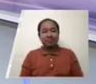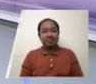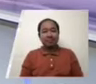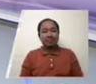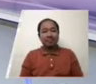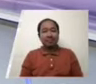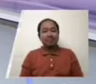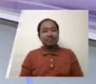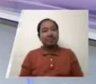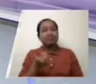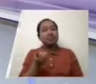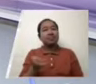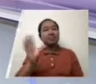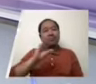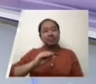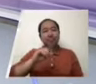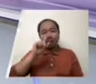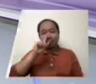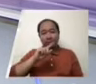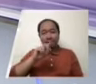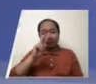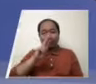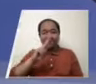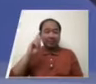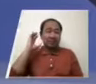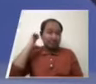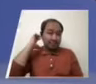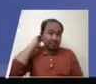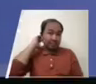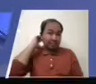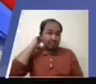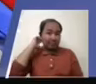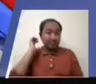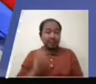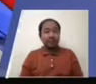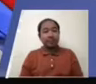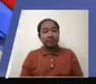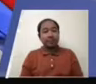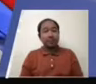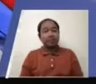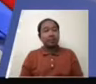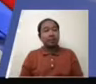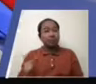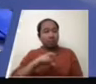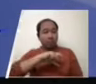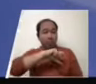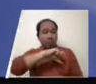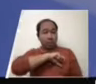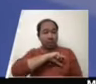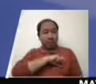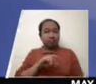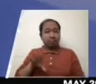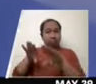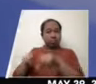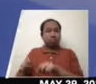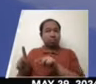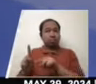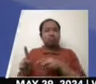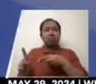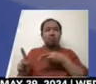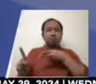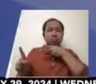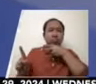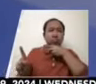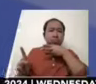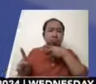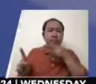Magandang gabi po, Luzon, Visayas at Mindanao. Hawak na po ng mga otoridad ang suspek sa marahas na pamamaril sa